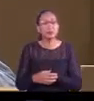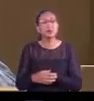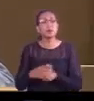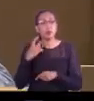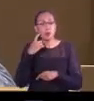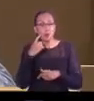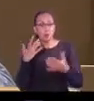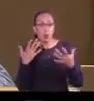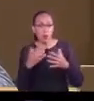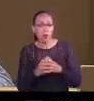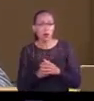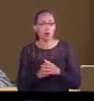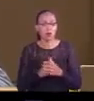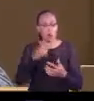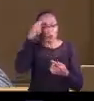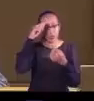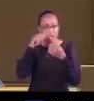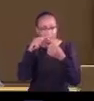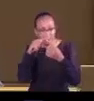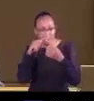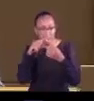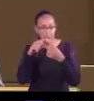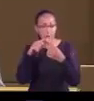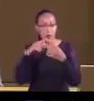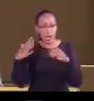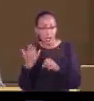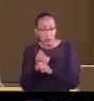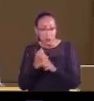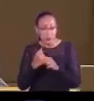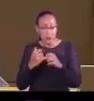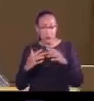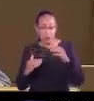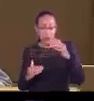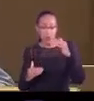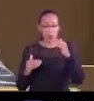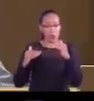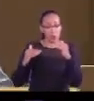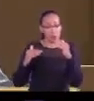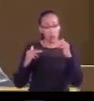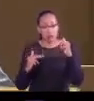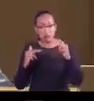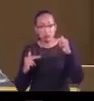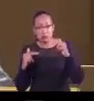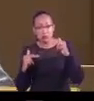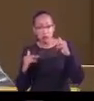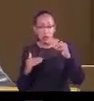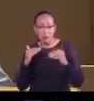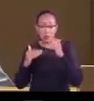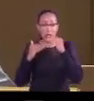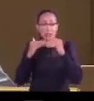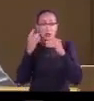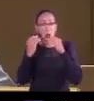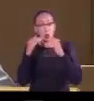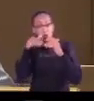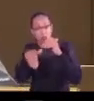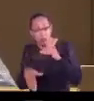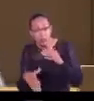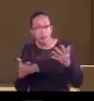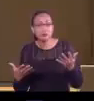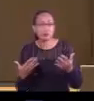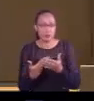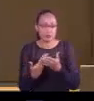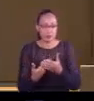par rapport aux objectifs qui avaient été préétablis, voir si on les a atteints, à quel niveau on est, si on progresse sur la bonne pente.